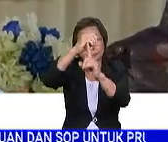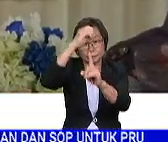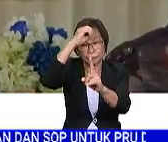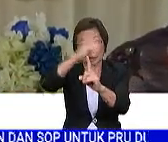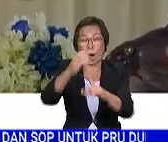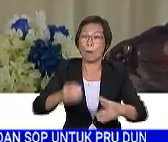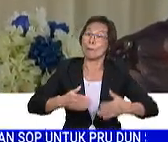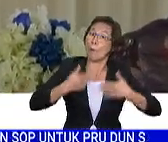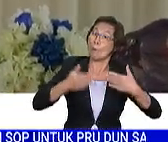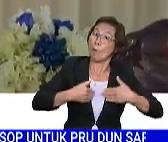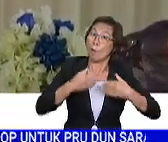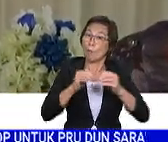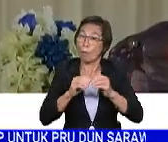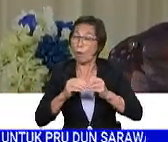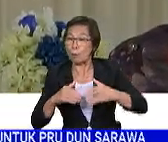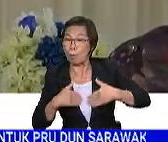menyemarakkan